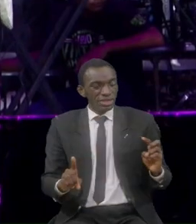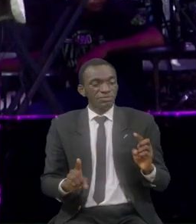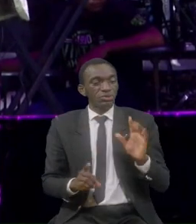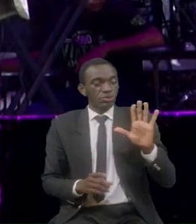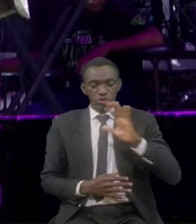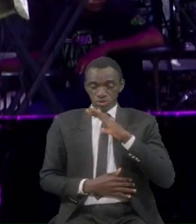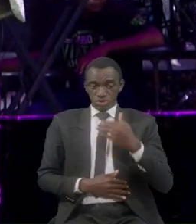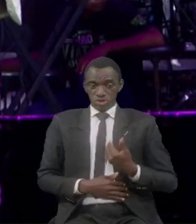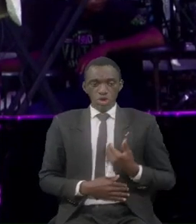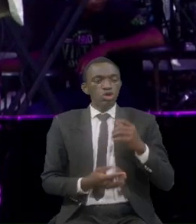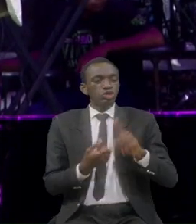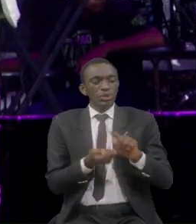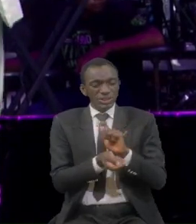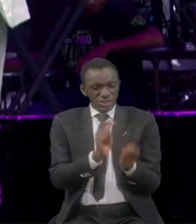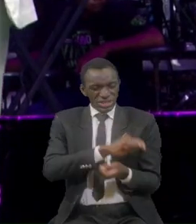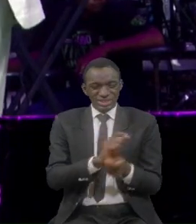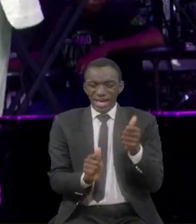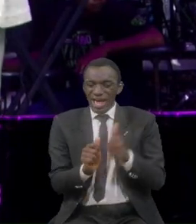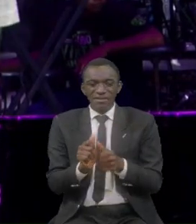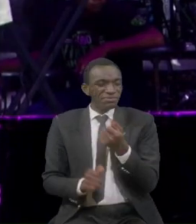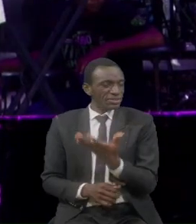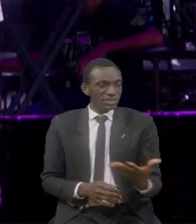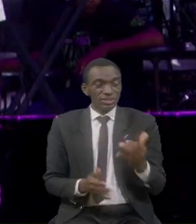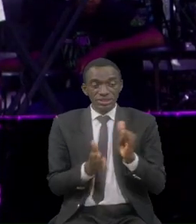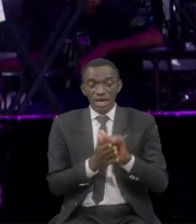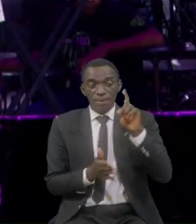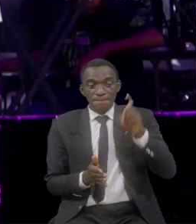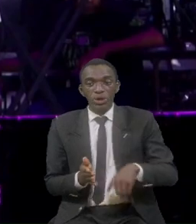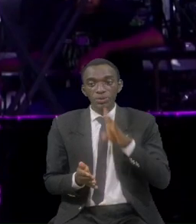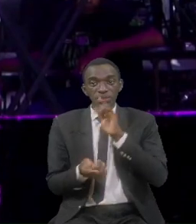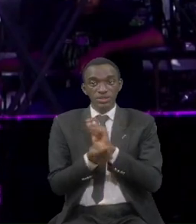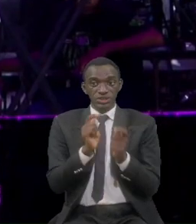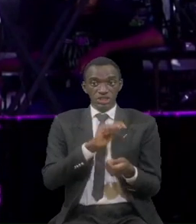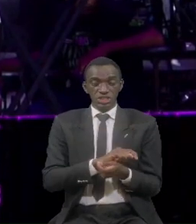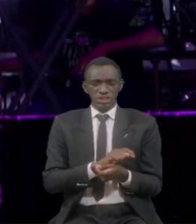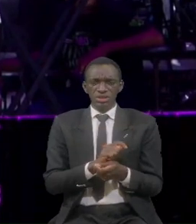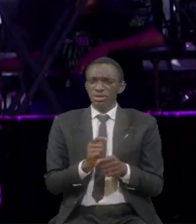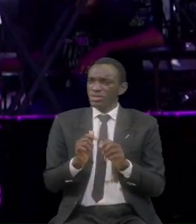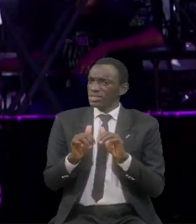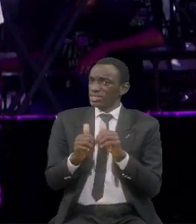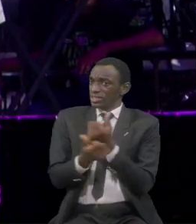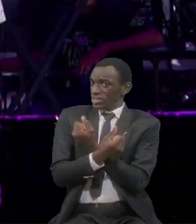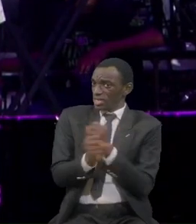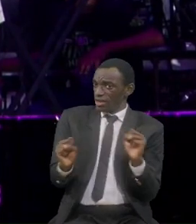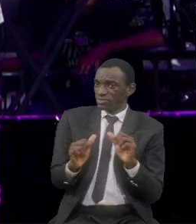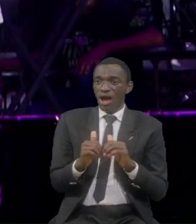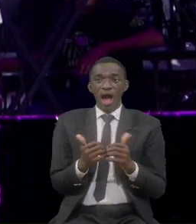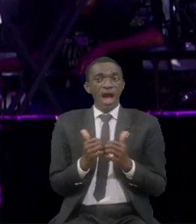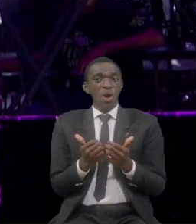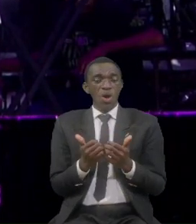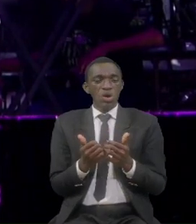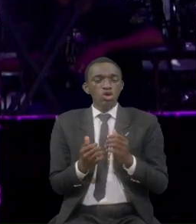that needs to be changed. Tanan nga gusto ni mo usbon-usbon sa Dios. To be saved. Para maluwas. Totally saved.